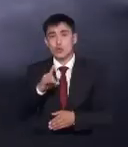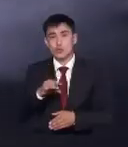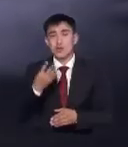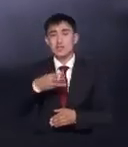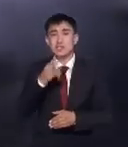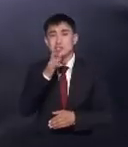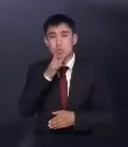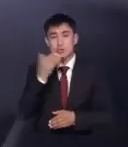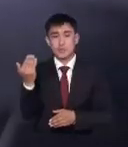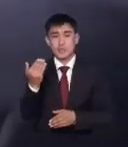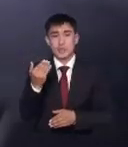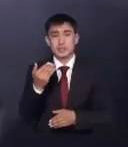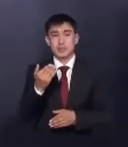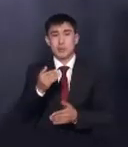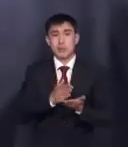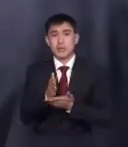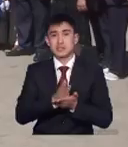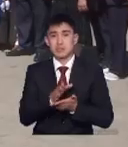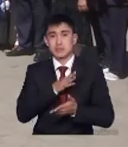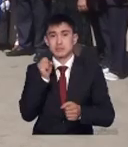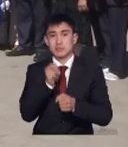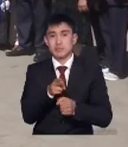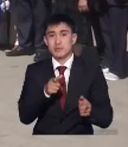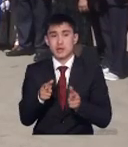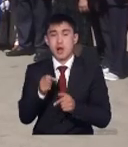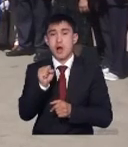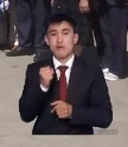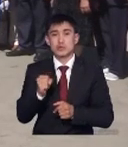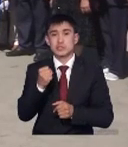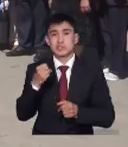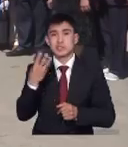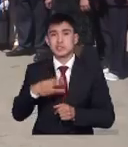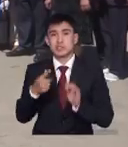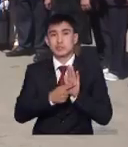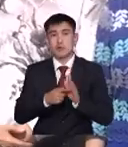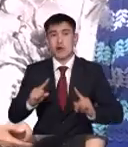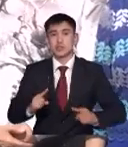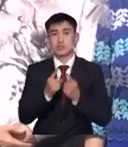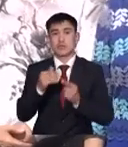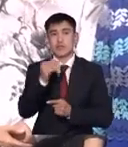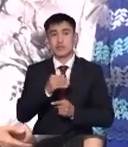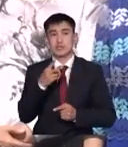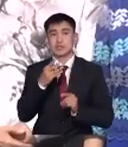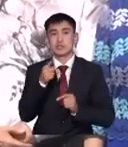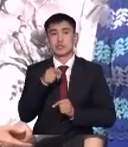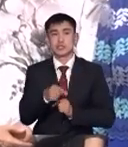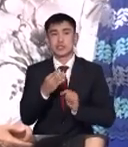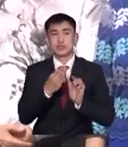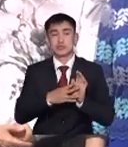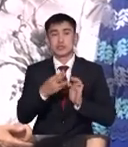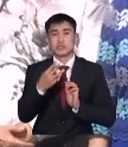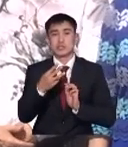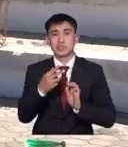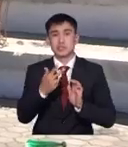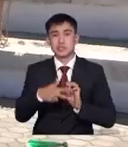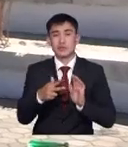прошлого столетия по политическим мотивам подвергся репрессиям. В августе 37-го арестован и по приговору в феврале 1938 года